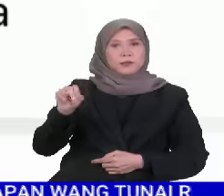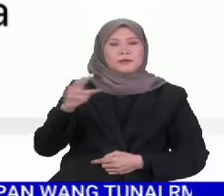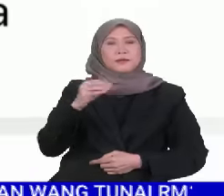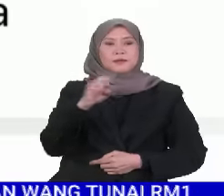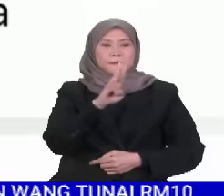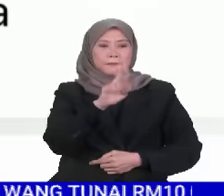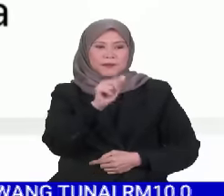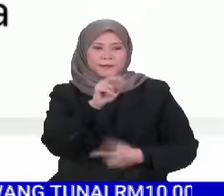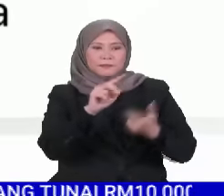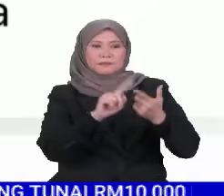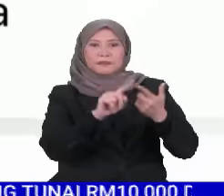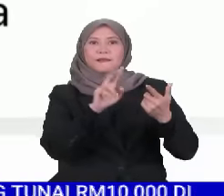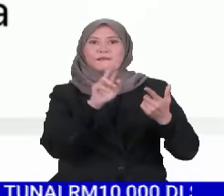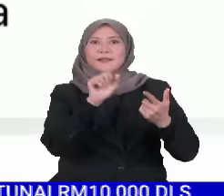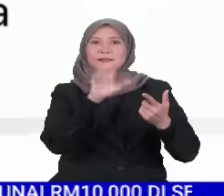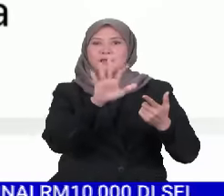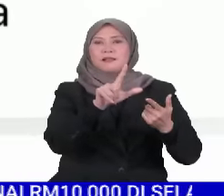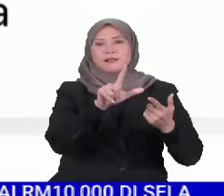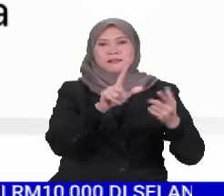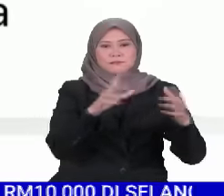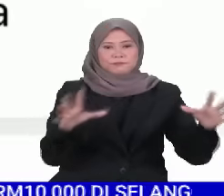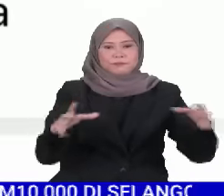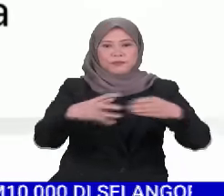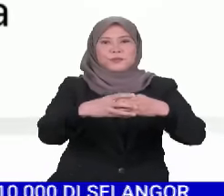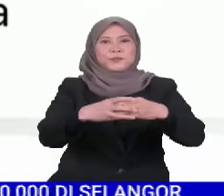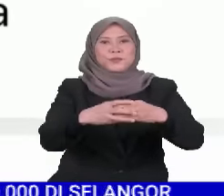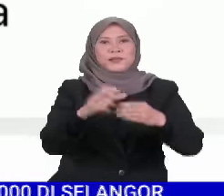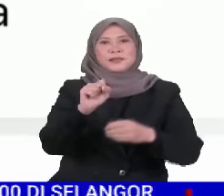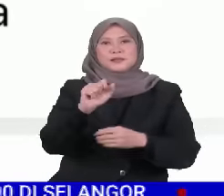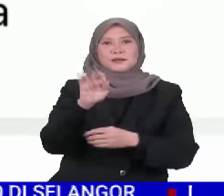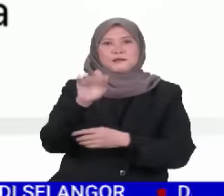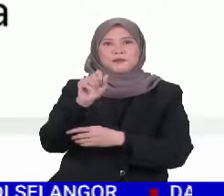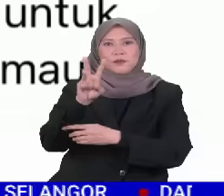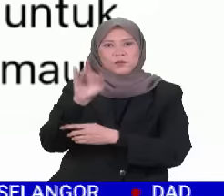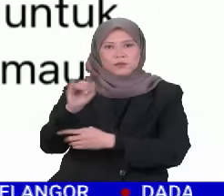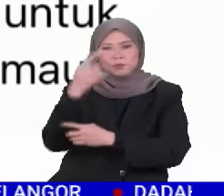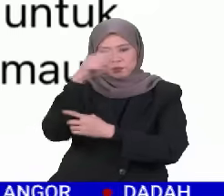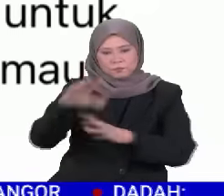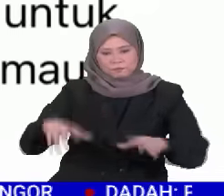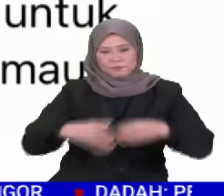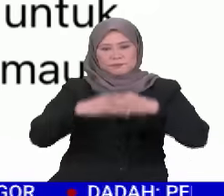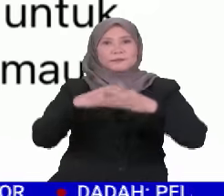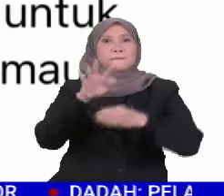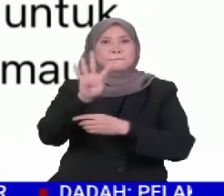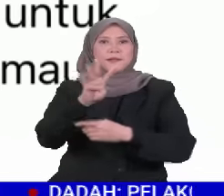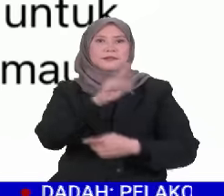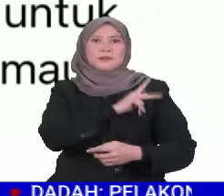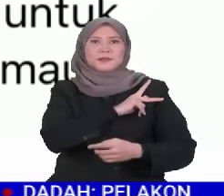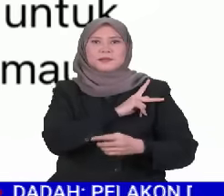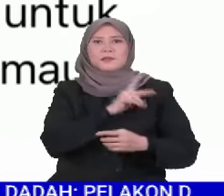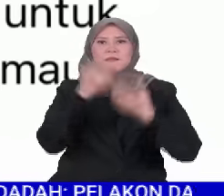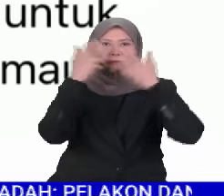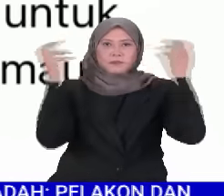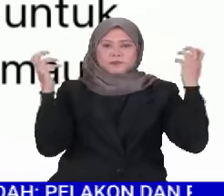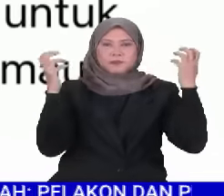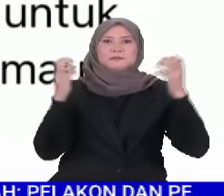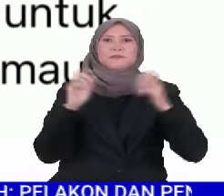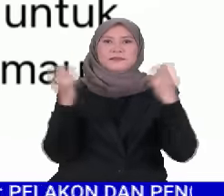Brandon dan faisal akan bersama-sama Jong kool serta Safawi Rasyid bagi membentuk gandengan 4 Kapten harimau Malaya